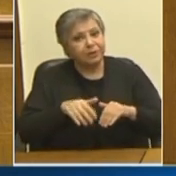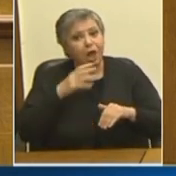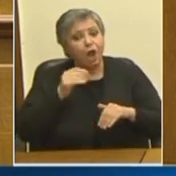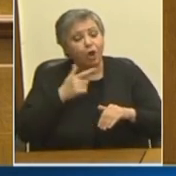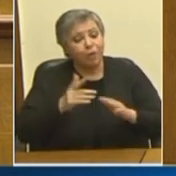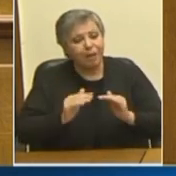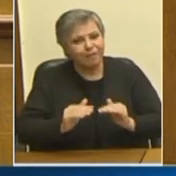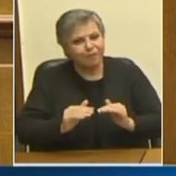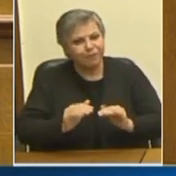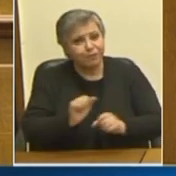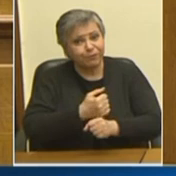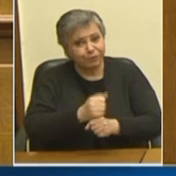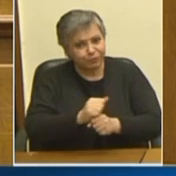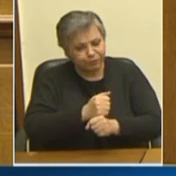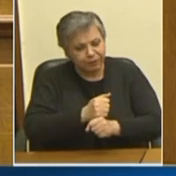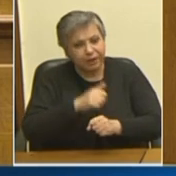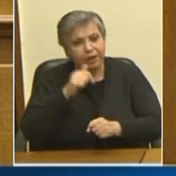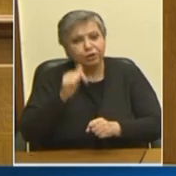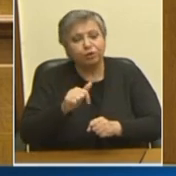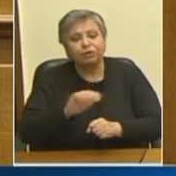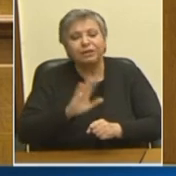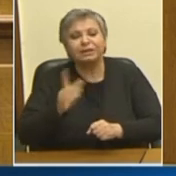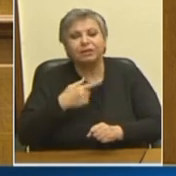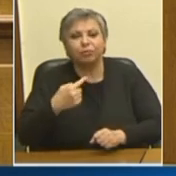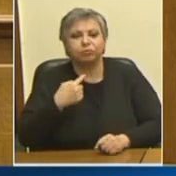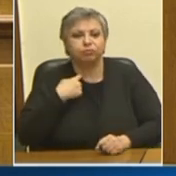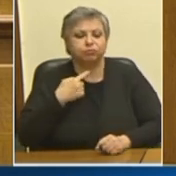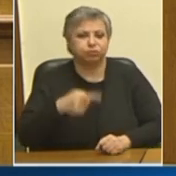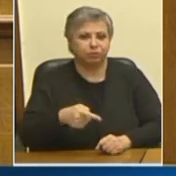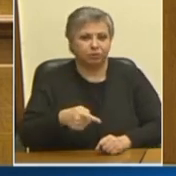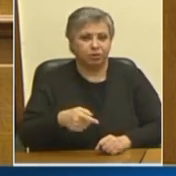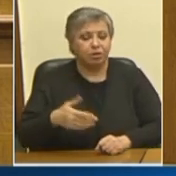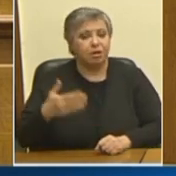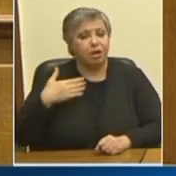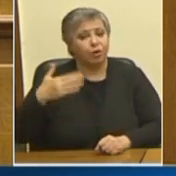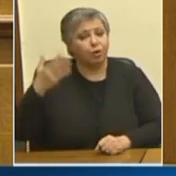Εγώ υπήρξα κατηχητής στα χρόνια που ήμουνα στο Πολυτεχνείο.